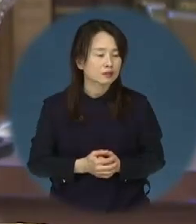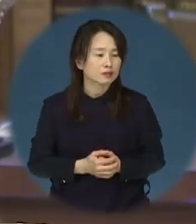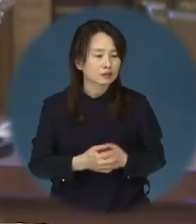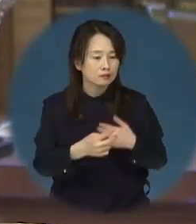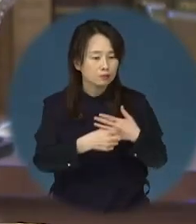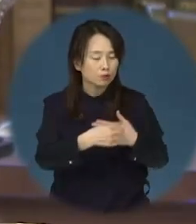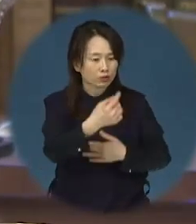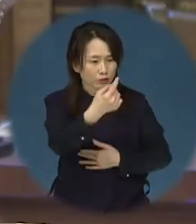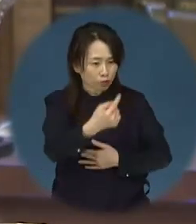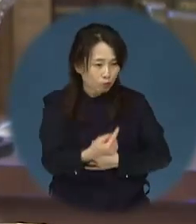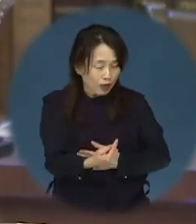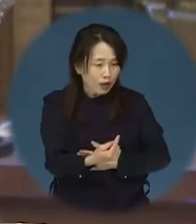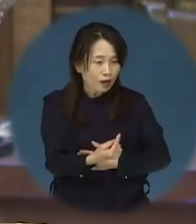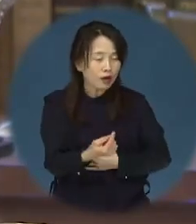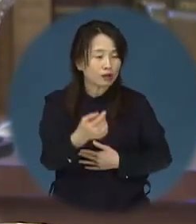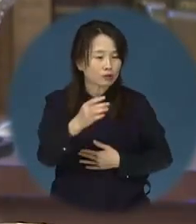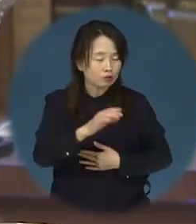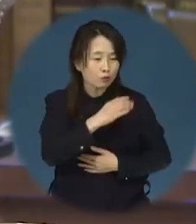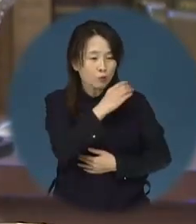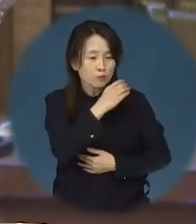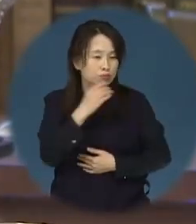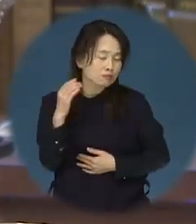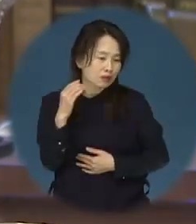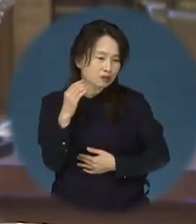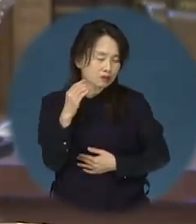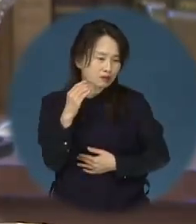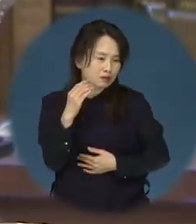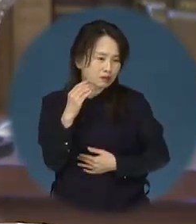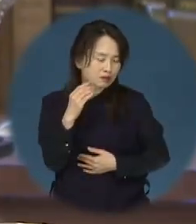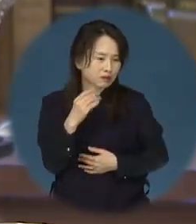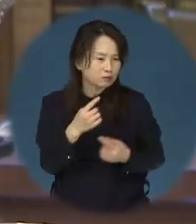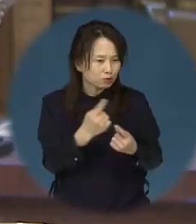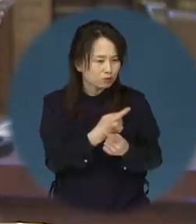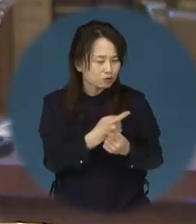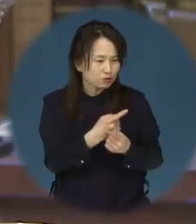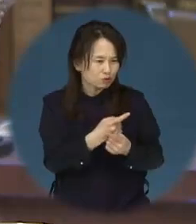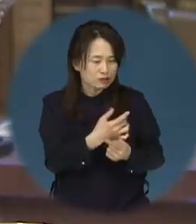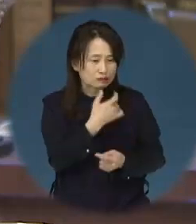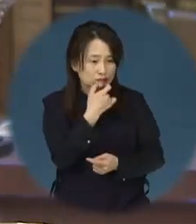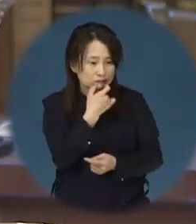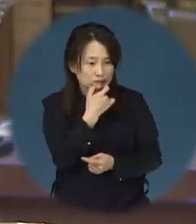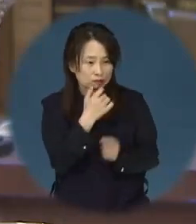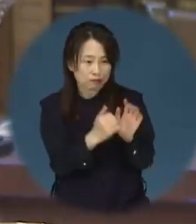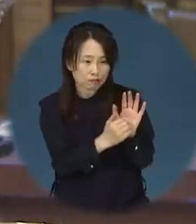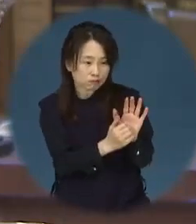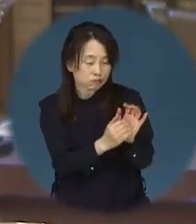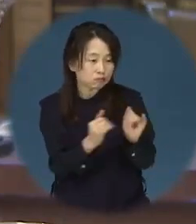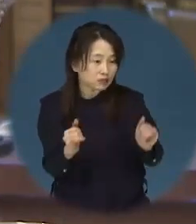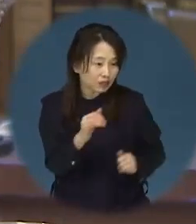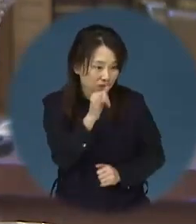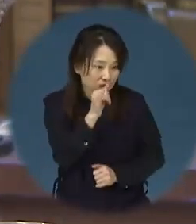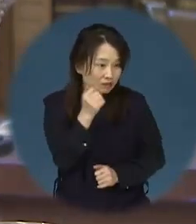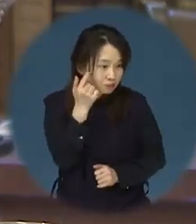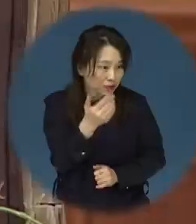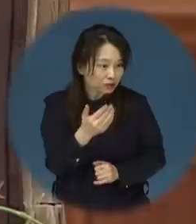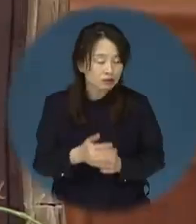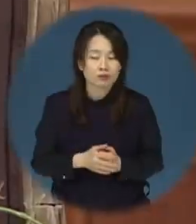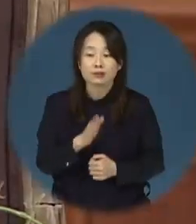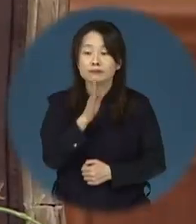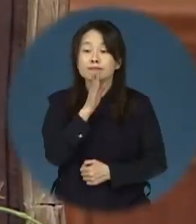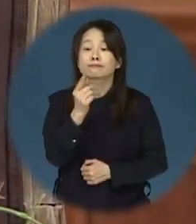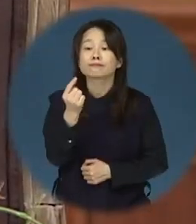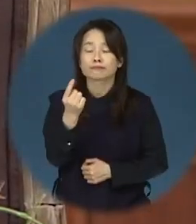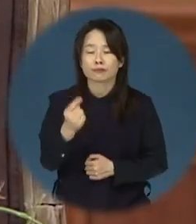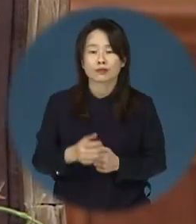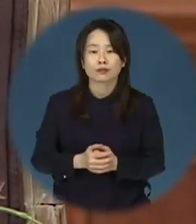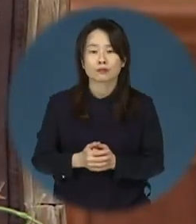하더라도 네. 뭐 제대로 치료를 안 받으려고 하거나 뭐 약을 줘도 안 먹거나 있죠. 이런 경우도 있잖아요. 예, 그럴 수도 있죠. 충분히. 그러니까